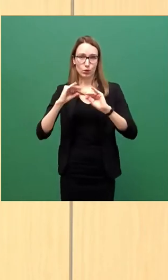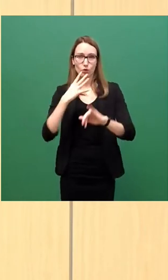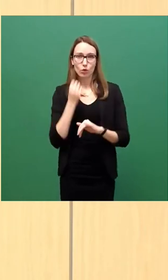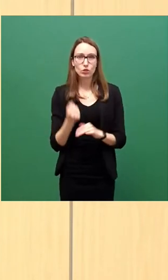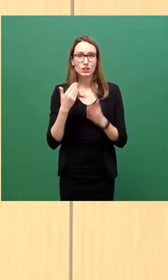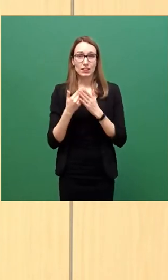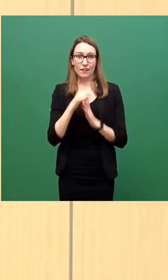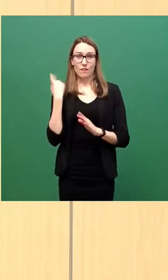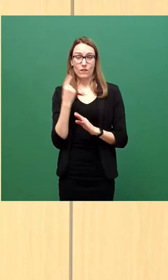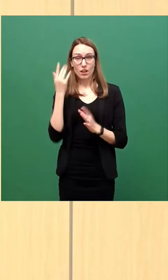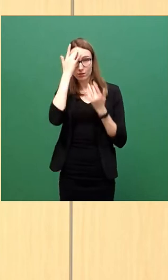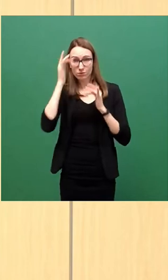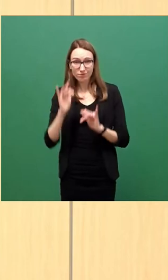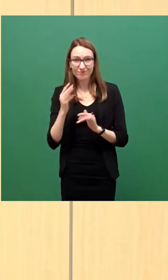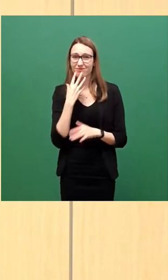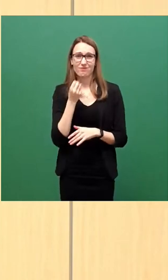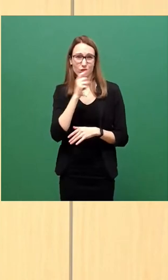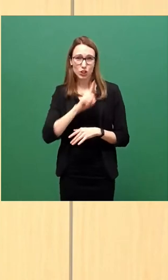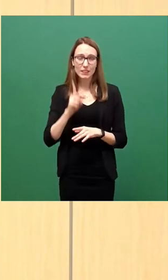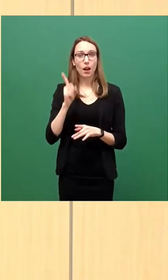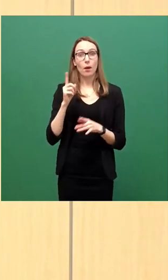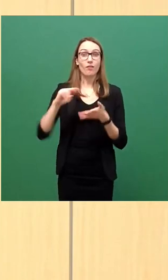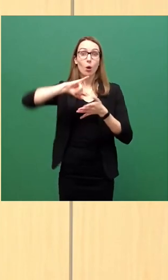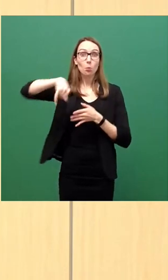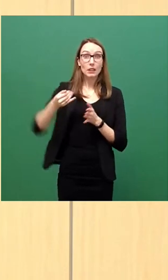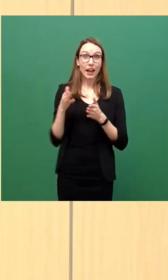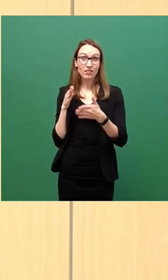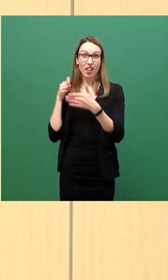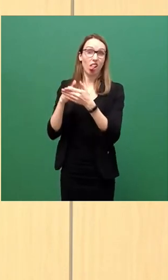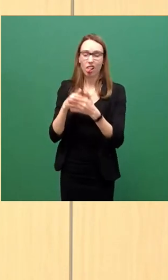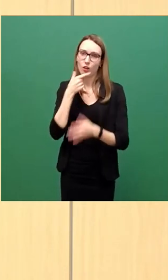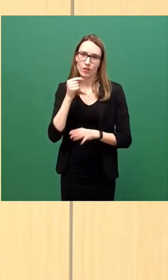Wir möchten das Projekt aber auch nicht verhindern und werden uns daher kraftvoll enthalten.